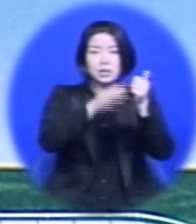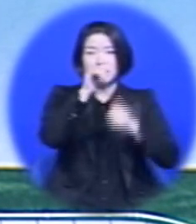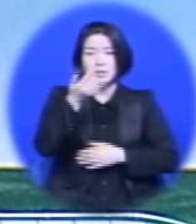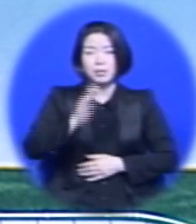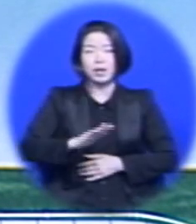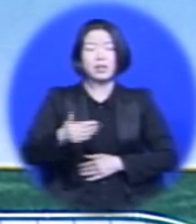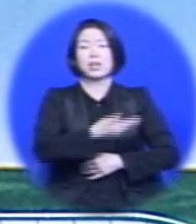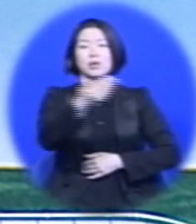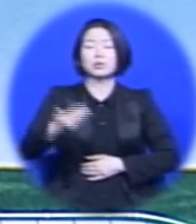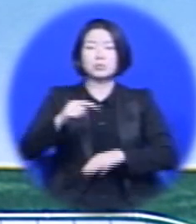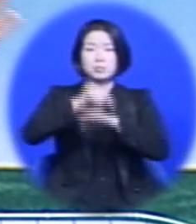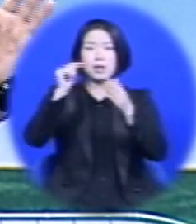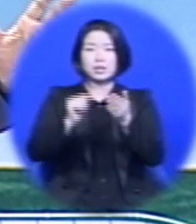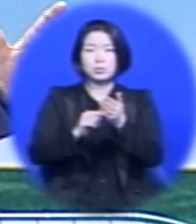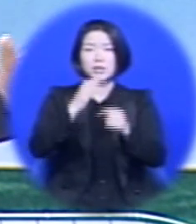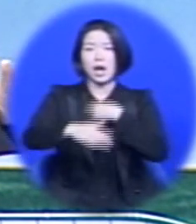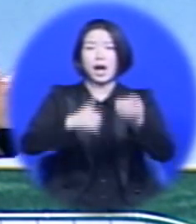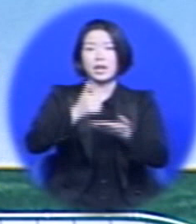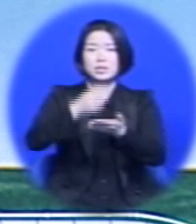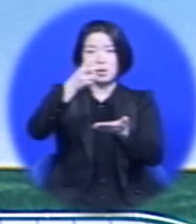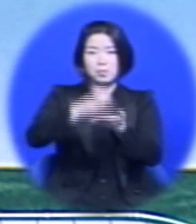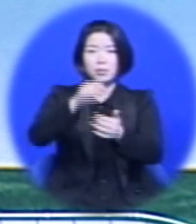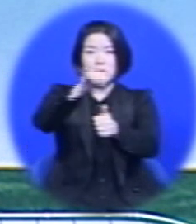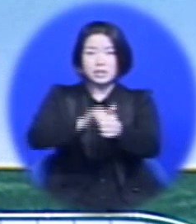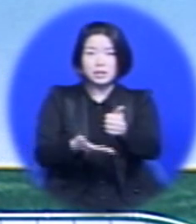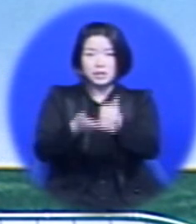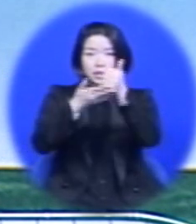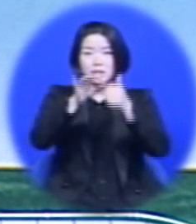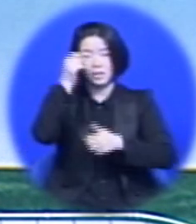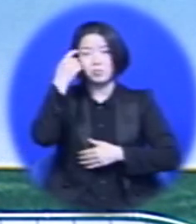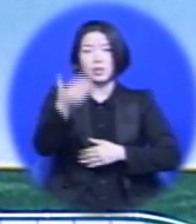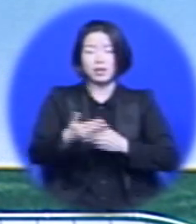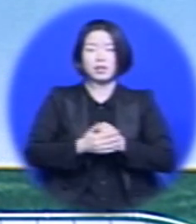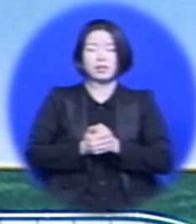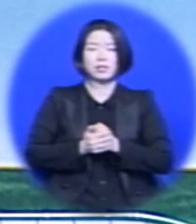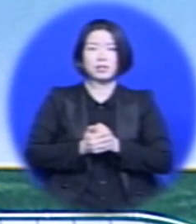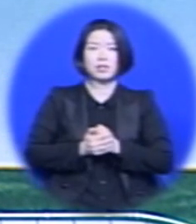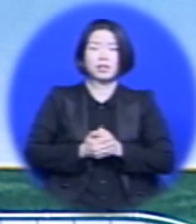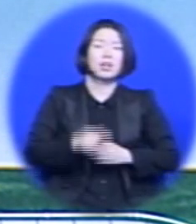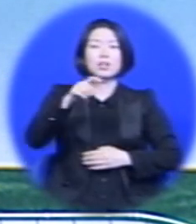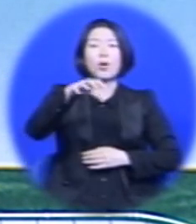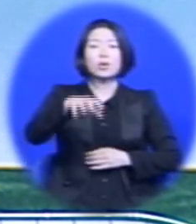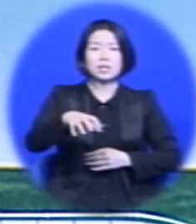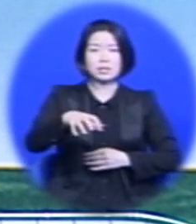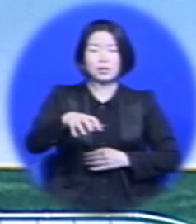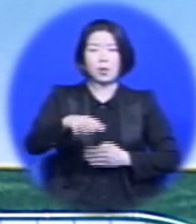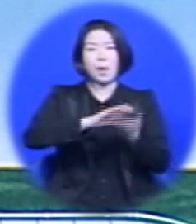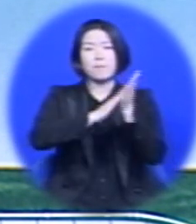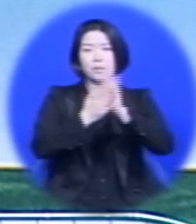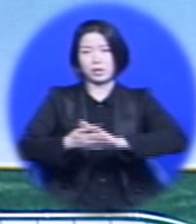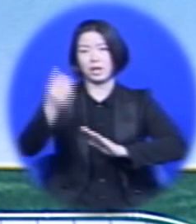여러분의 마음은 하나님의 법을 섬깁니다 여기에서 변화가